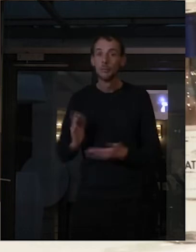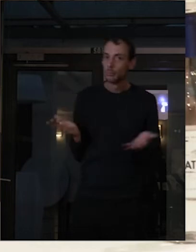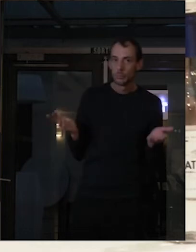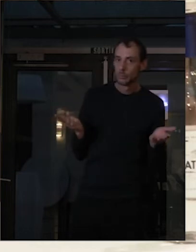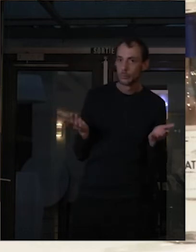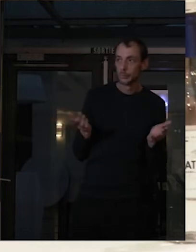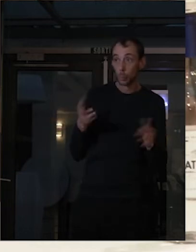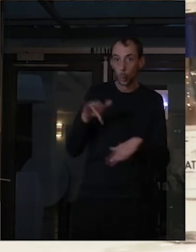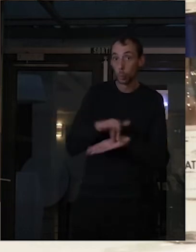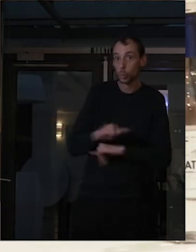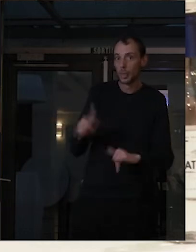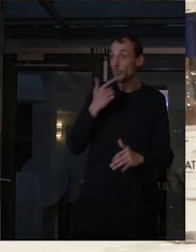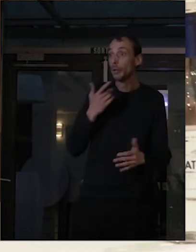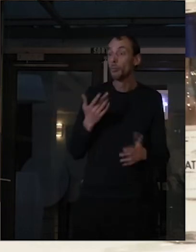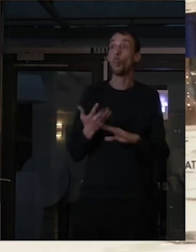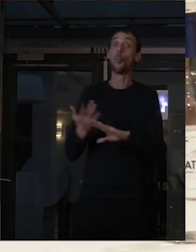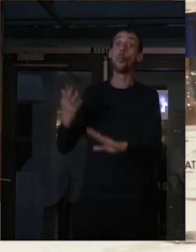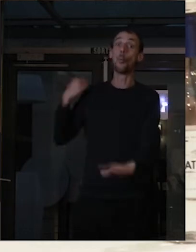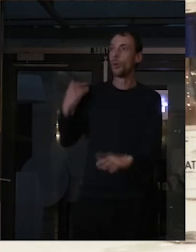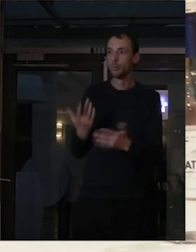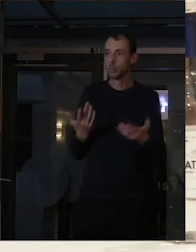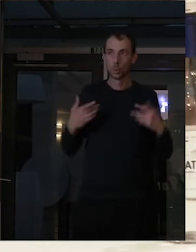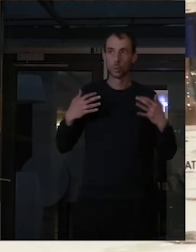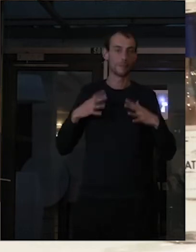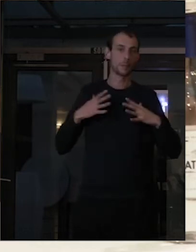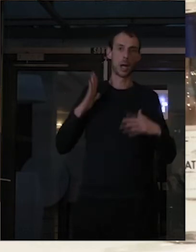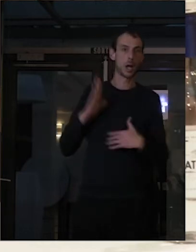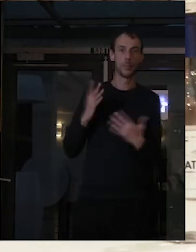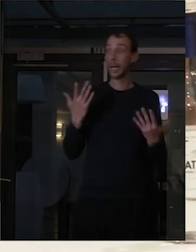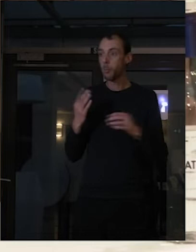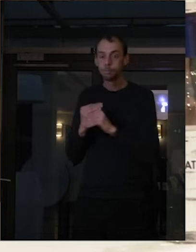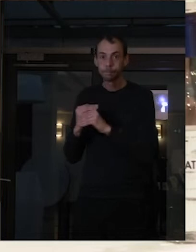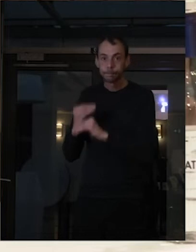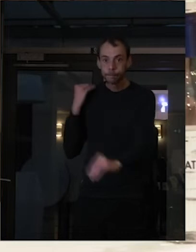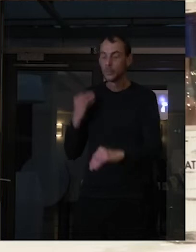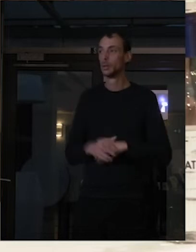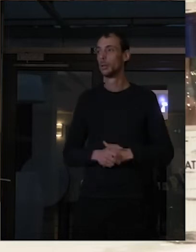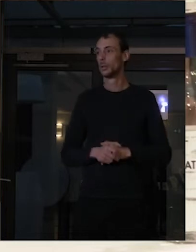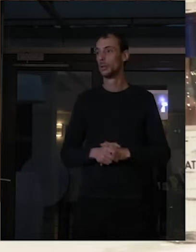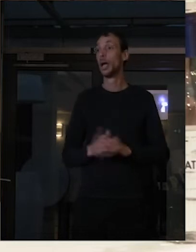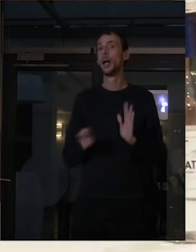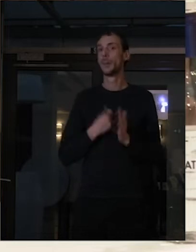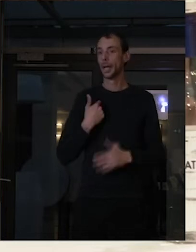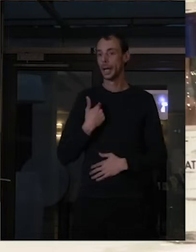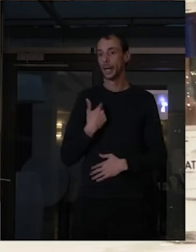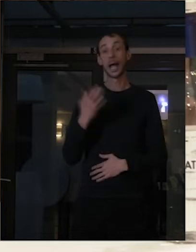longtemps. Quand j'ai commencé au conservatoire à Agen,